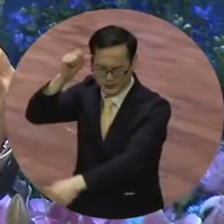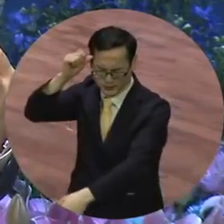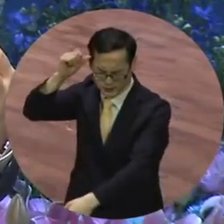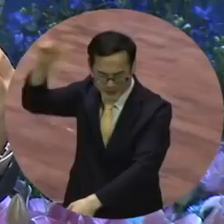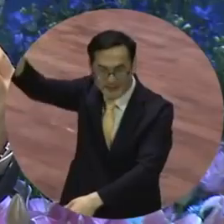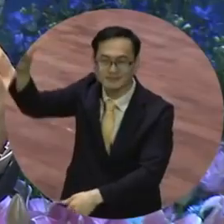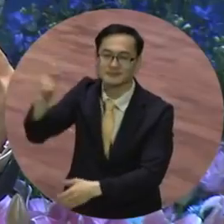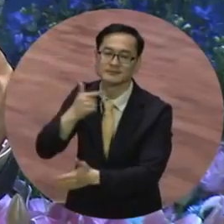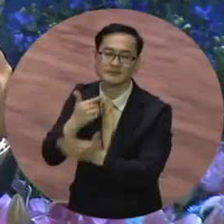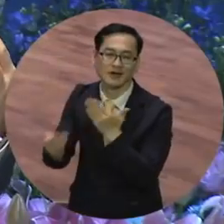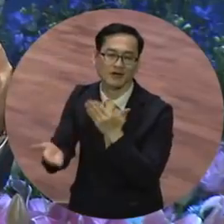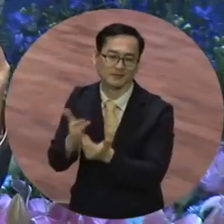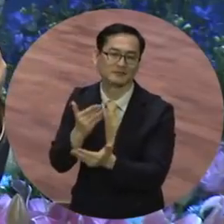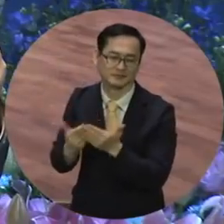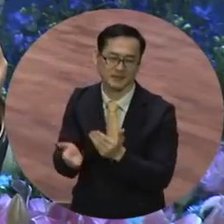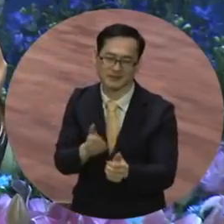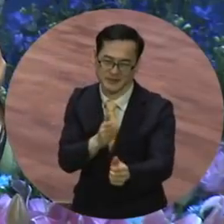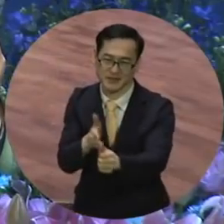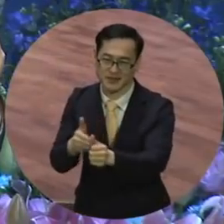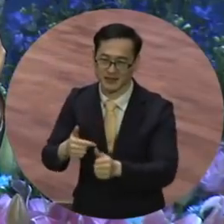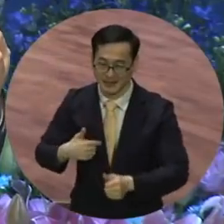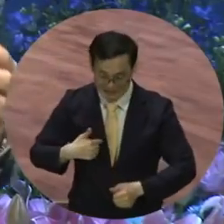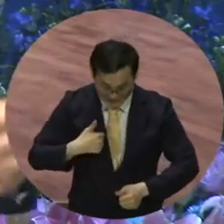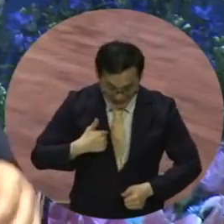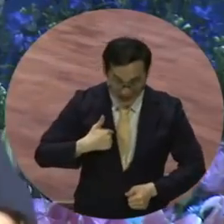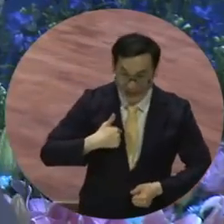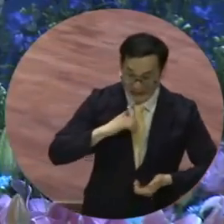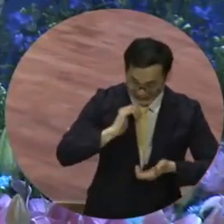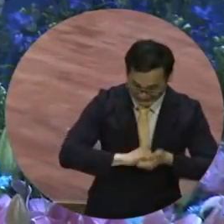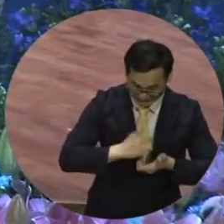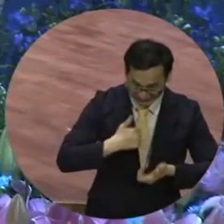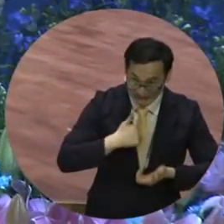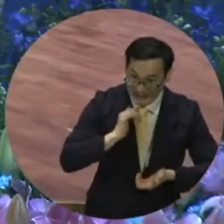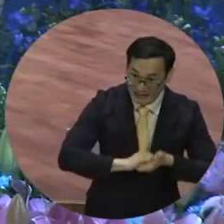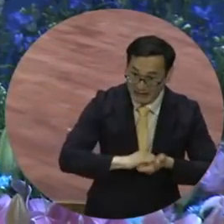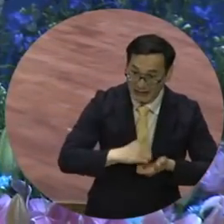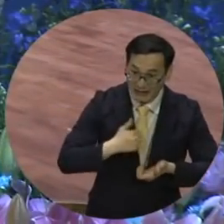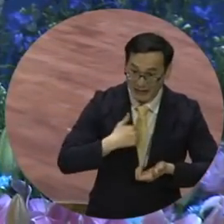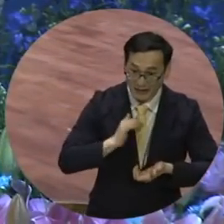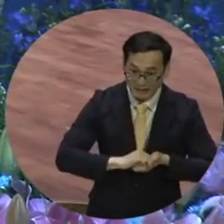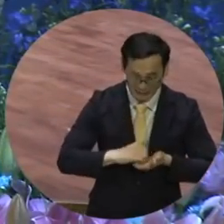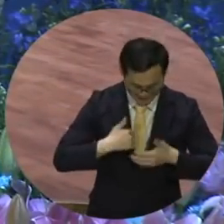쪽발이 그를 가지고 내 스케일 가지고 무슨 세계범 합니까?